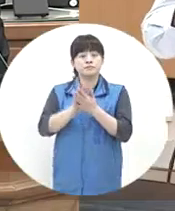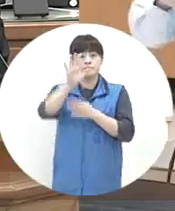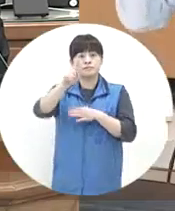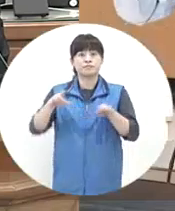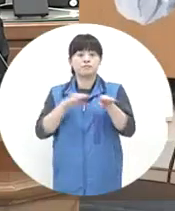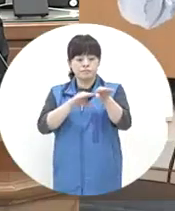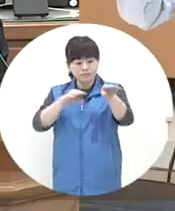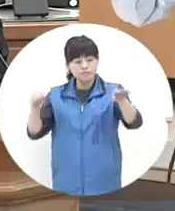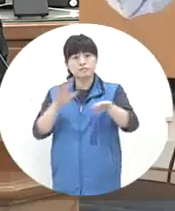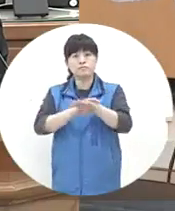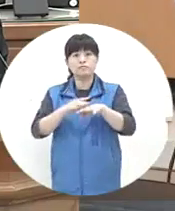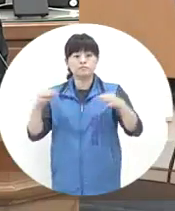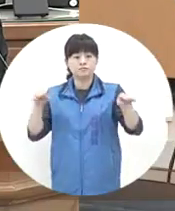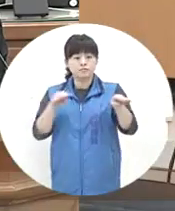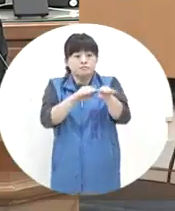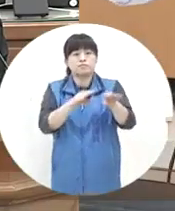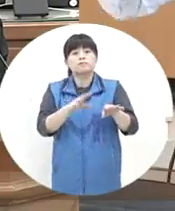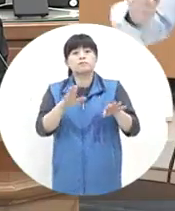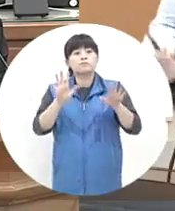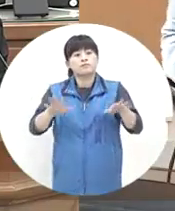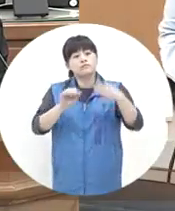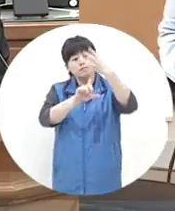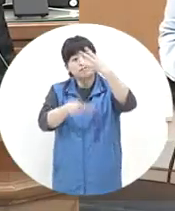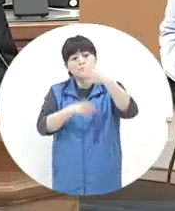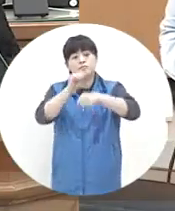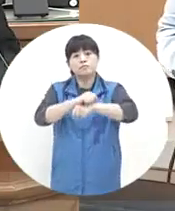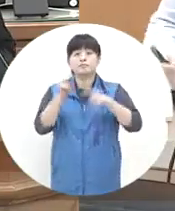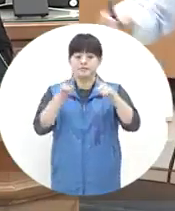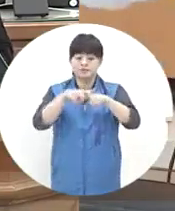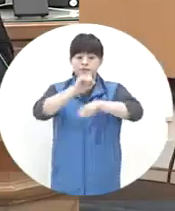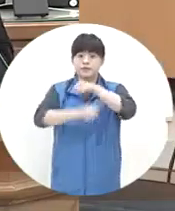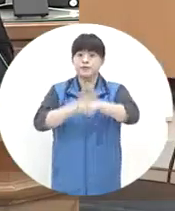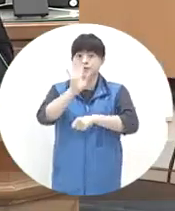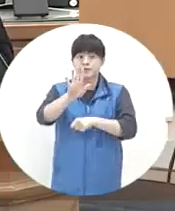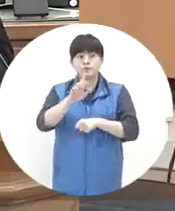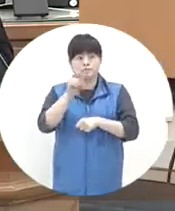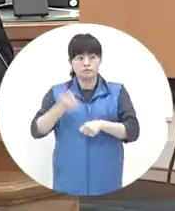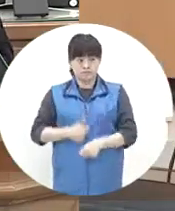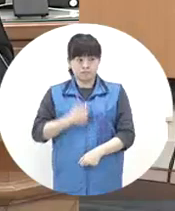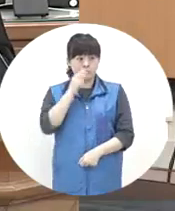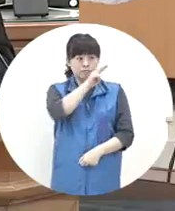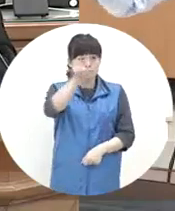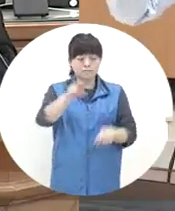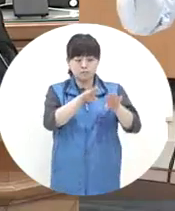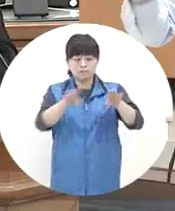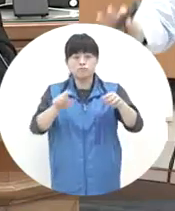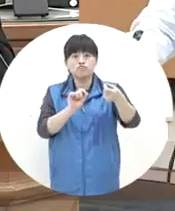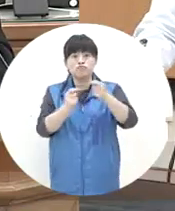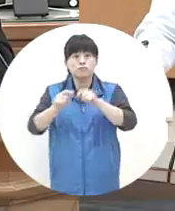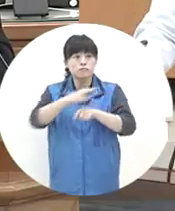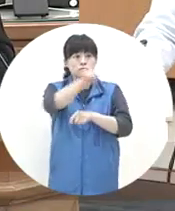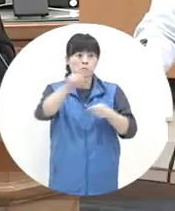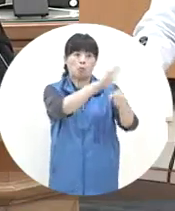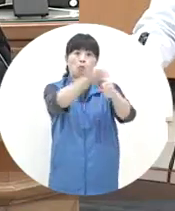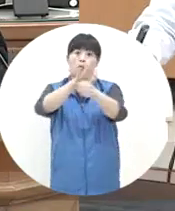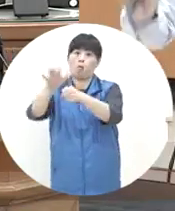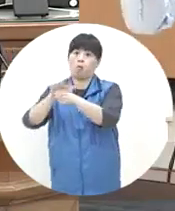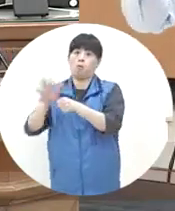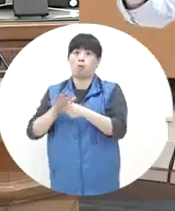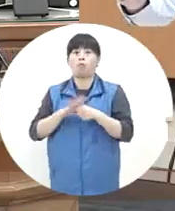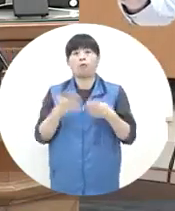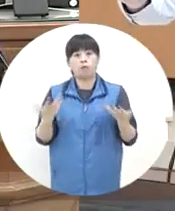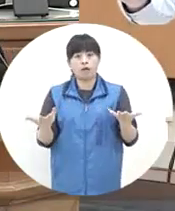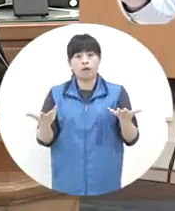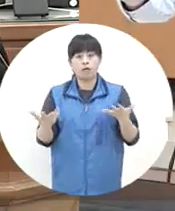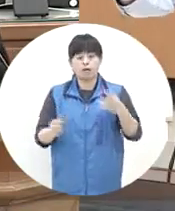啊！你看哦，我们现在四月在办的一些小型的活动，其实你去看那个停车场，周围停车场几乎都已经是满的。哦，